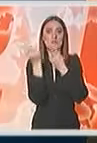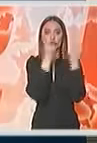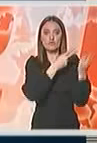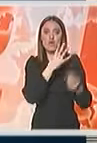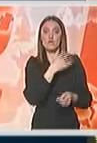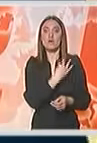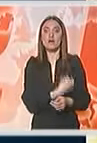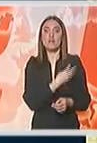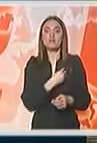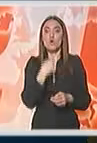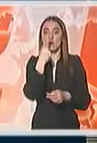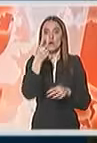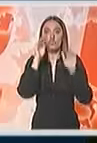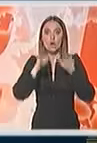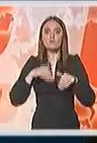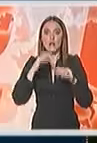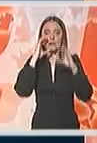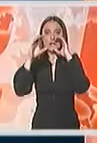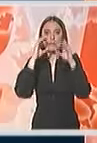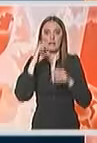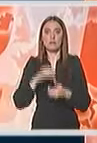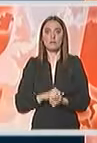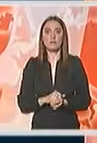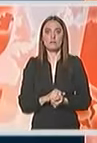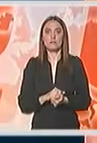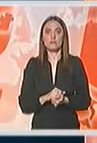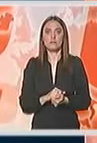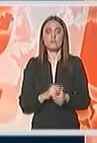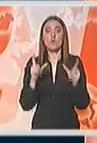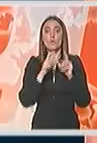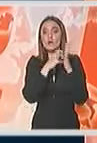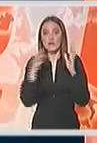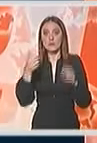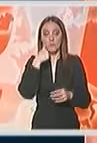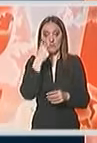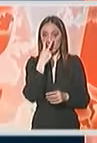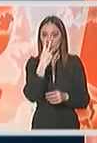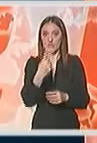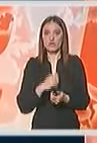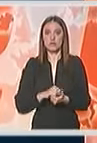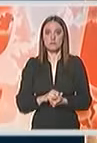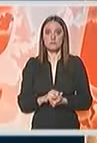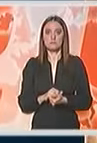Hrvatskoj, navode australijski mediji. U nastavku vesti ćete vidjeti.